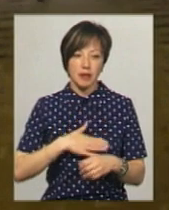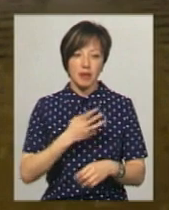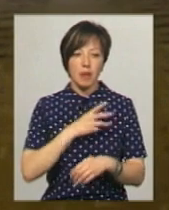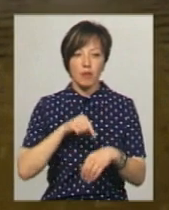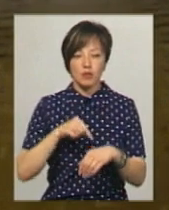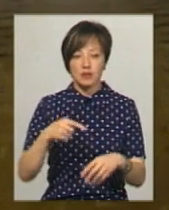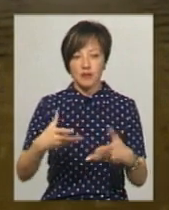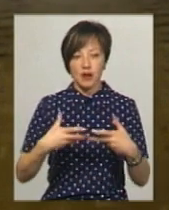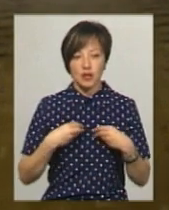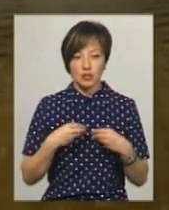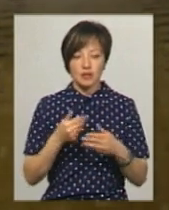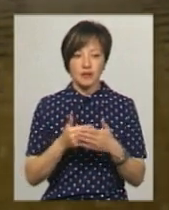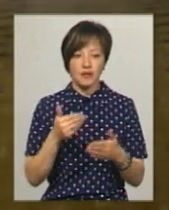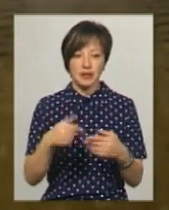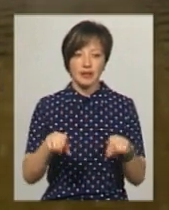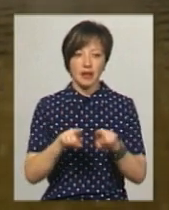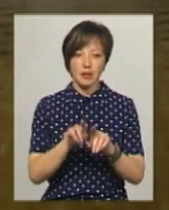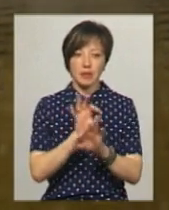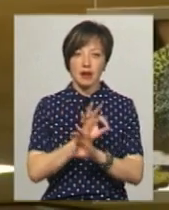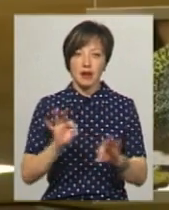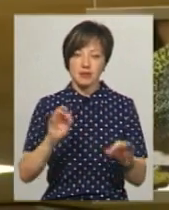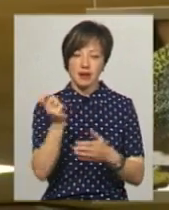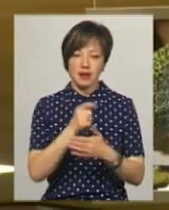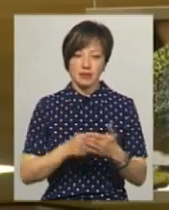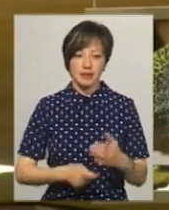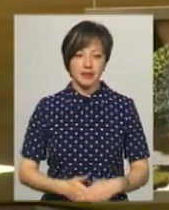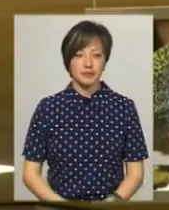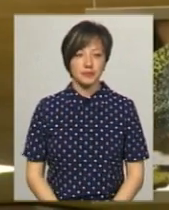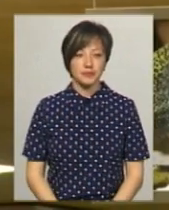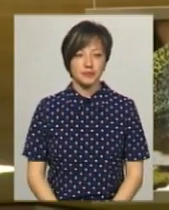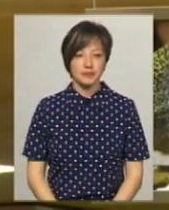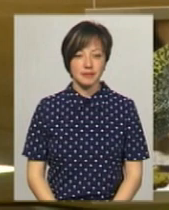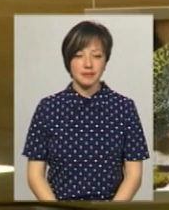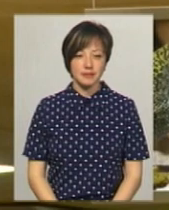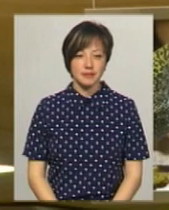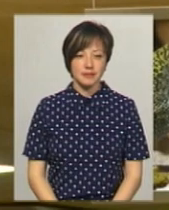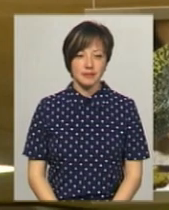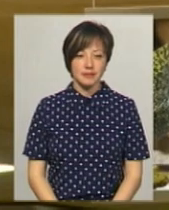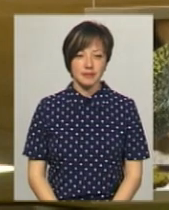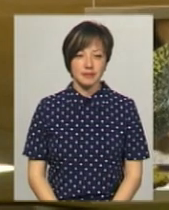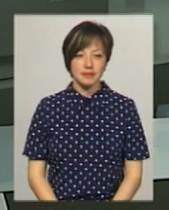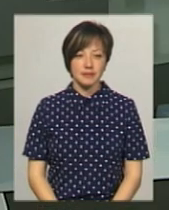емоції, враження від таких прекрасних картин. Оксана Стремнова, Григорій Шматко.